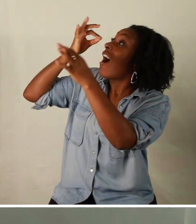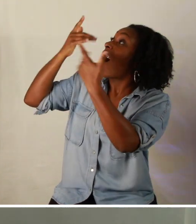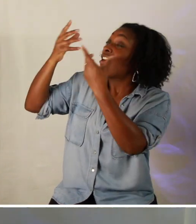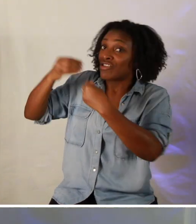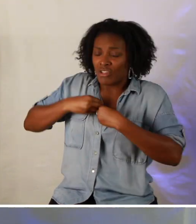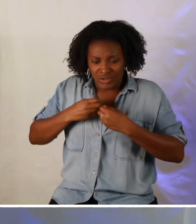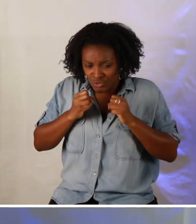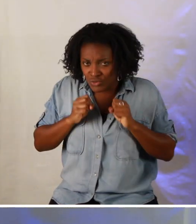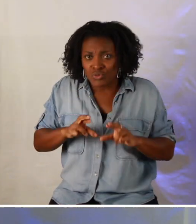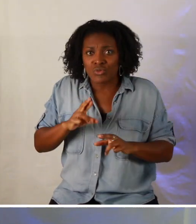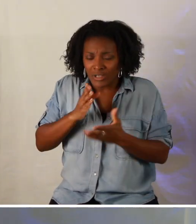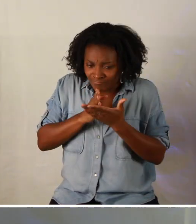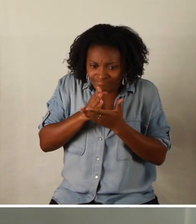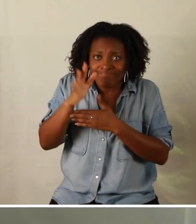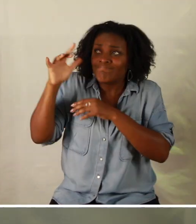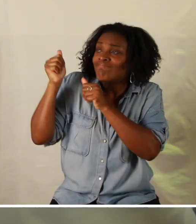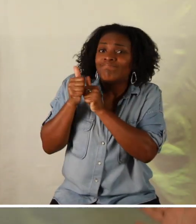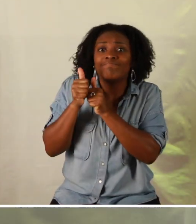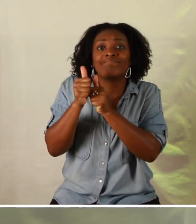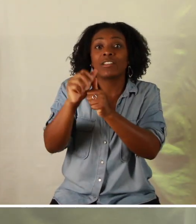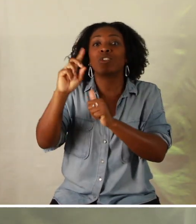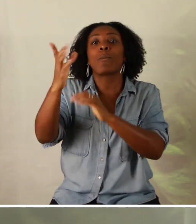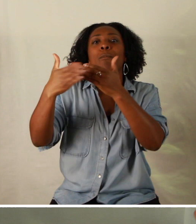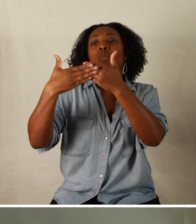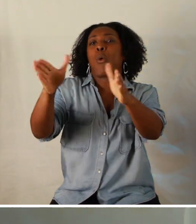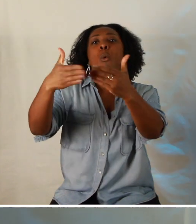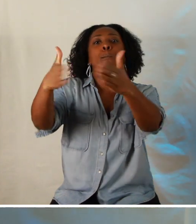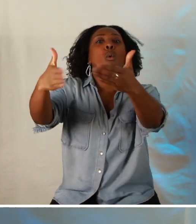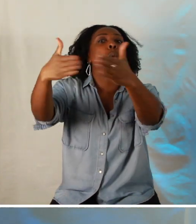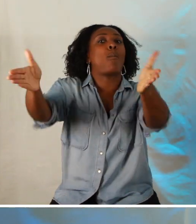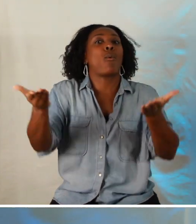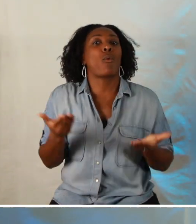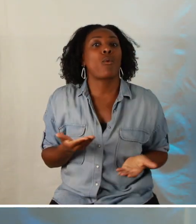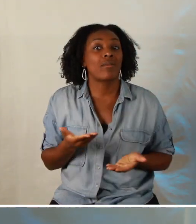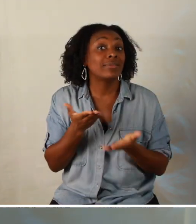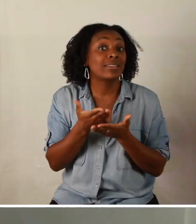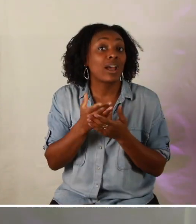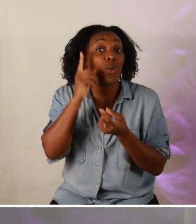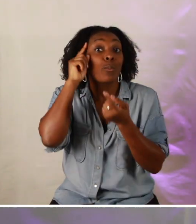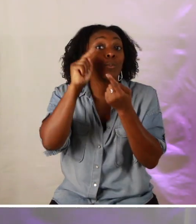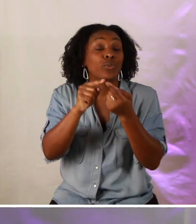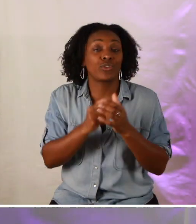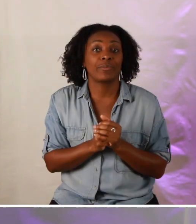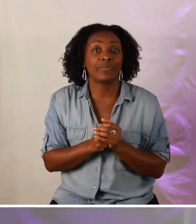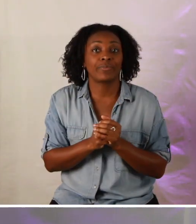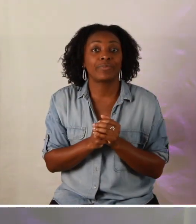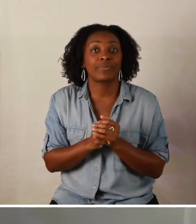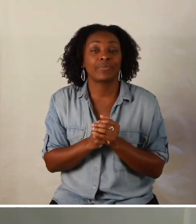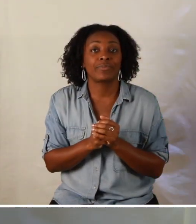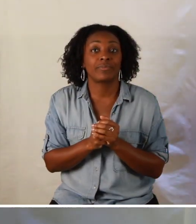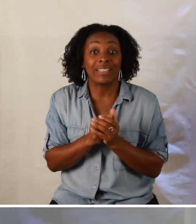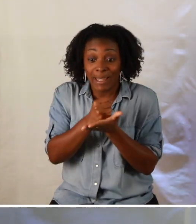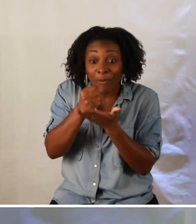avec assurance avec son Dieu, et que Dieu va ouvrir des portes qui étaient fermées jusque-là. Et c'est ça le